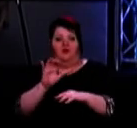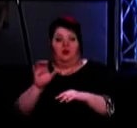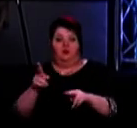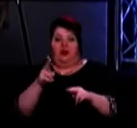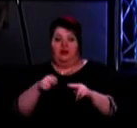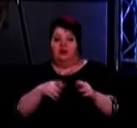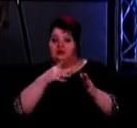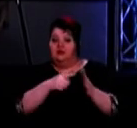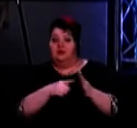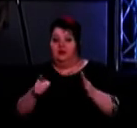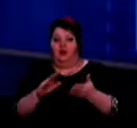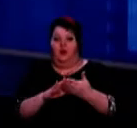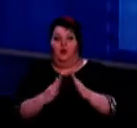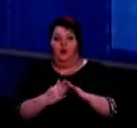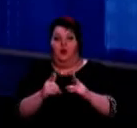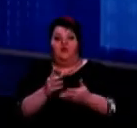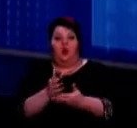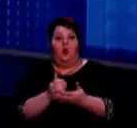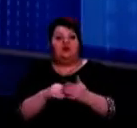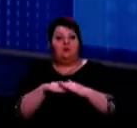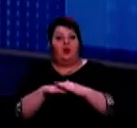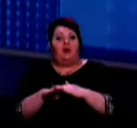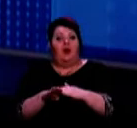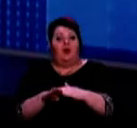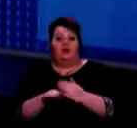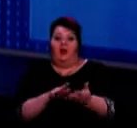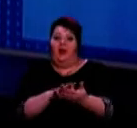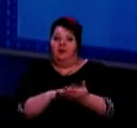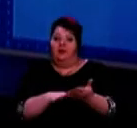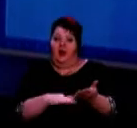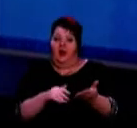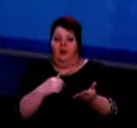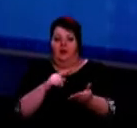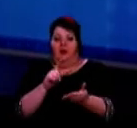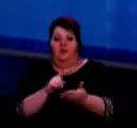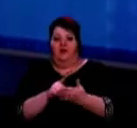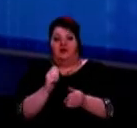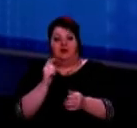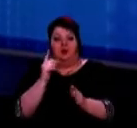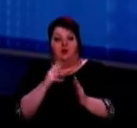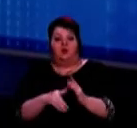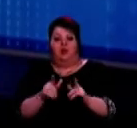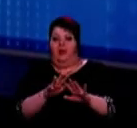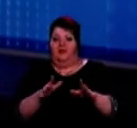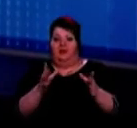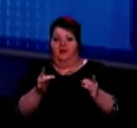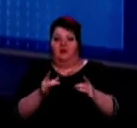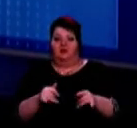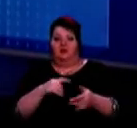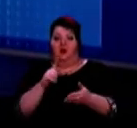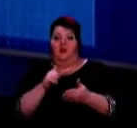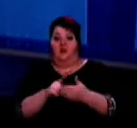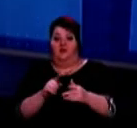терміну і умов його зберігання. Далі ми повинні розуміти, що якщо це не фасовані товари, ми повинні набрати